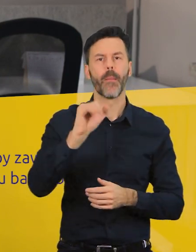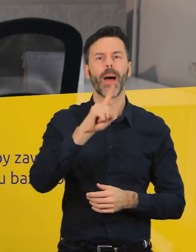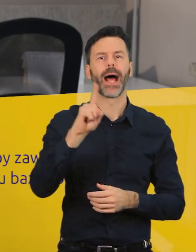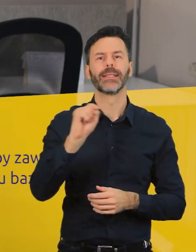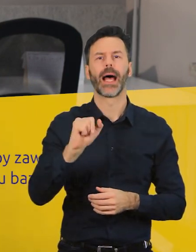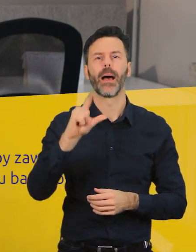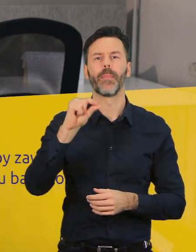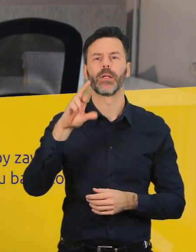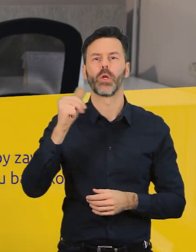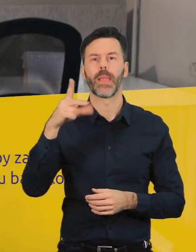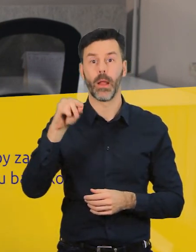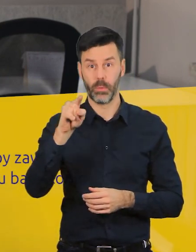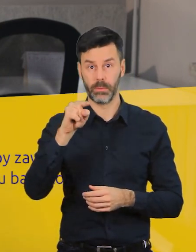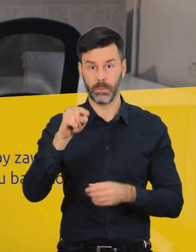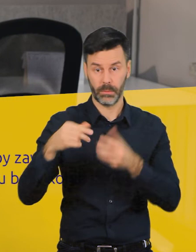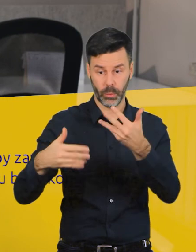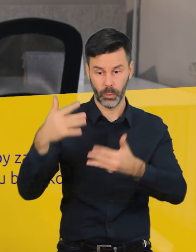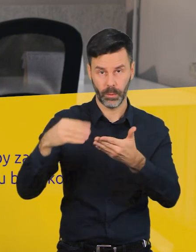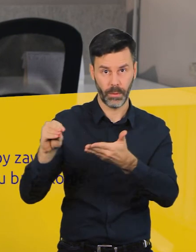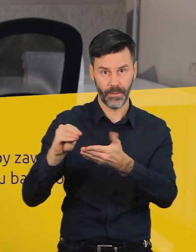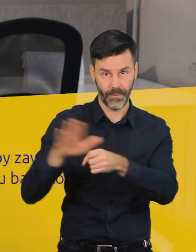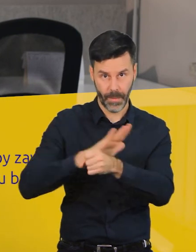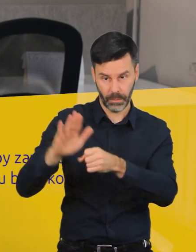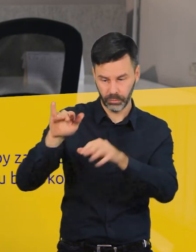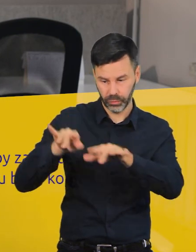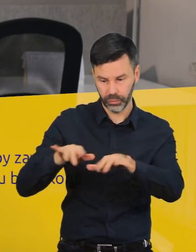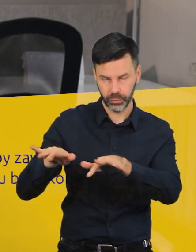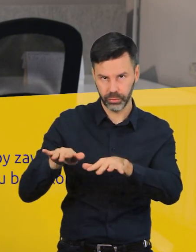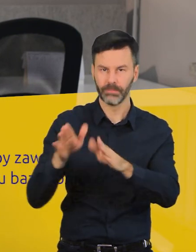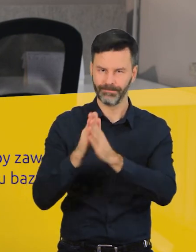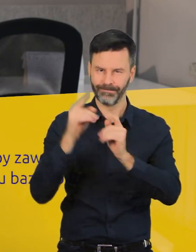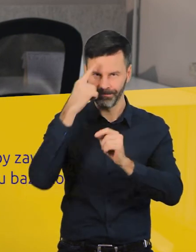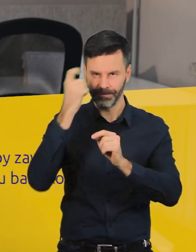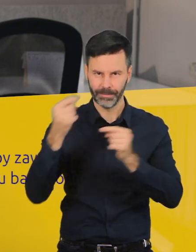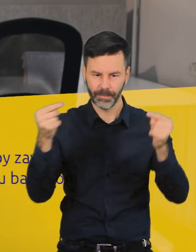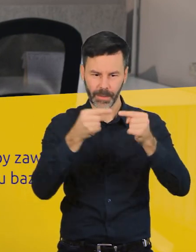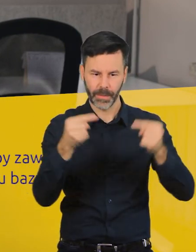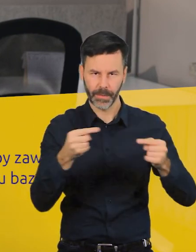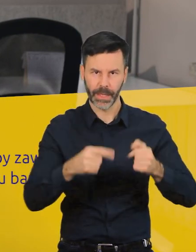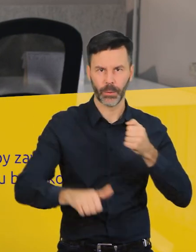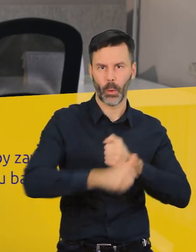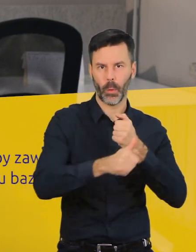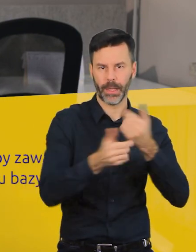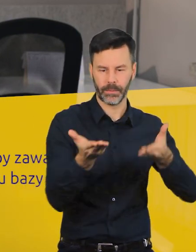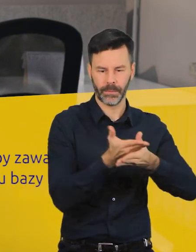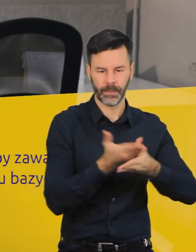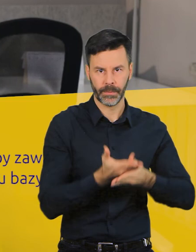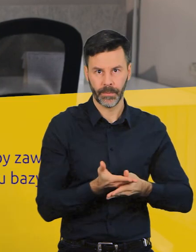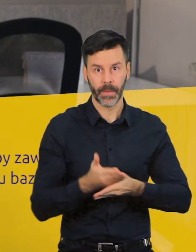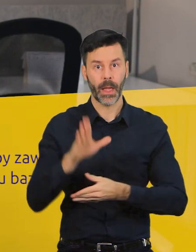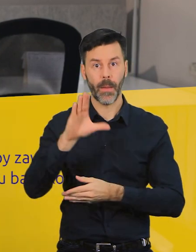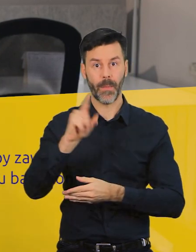szczególnej staranności, aby zawarte w bazie dane były zgodne z załączonymi do wniosku dokumentami. Po uzupełnieniu bazy koniecznie ją do